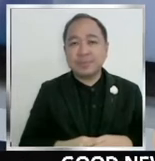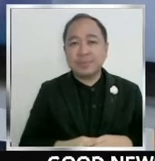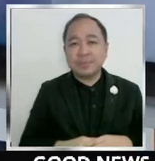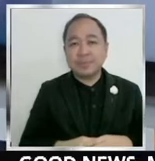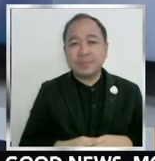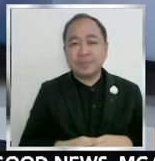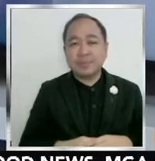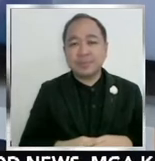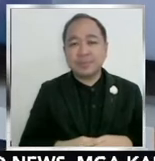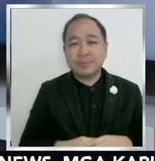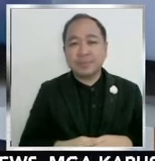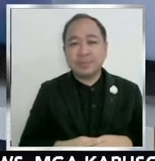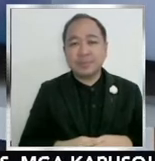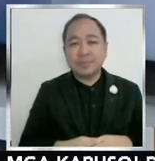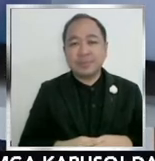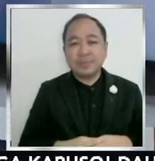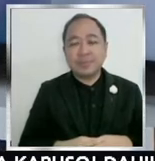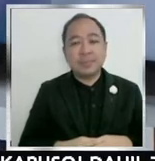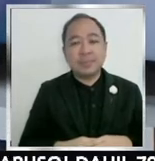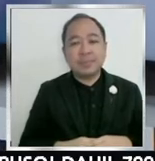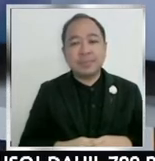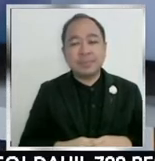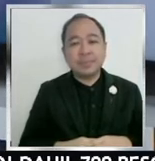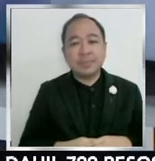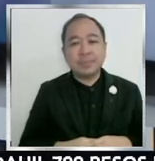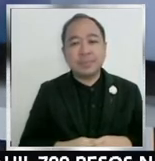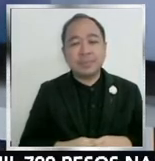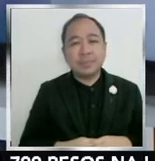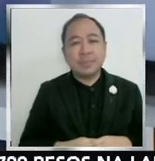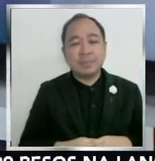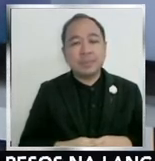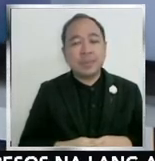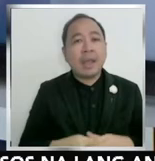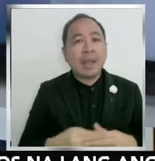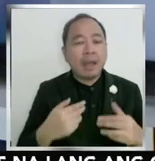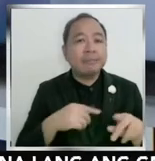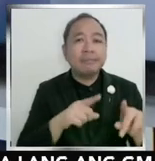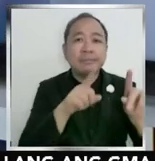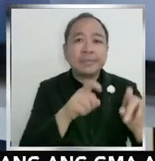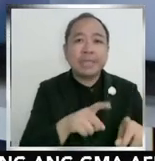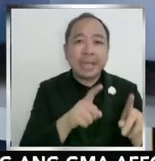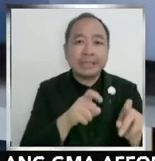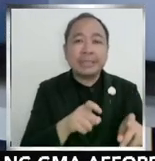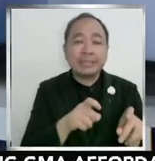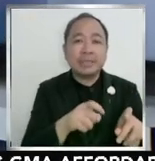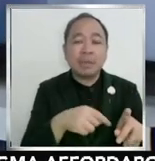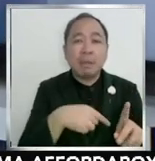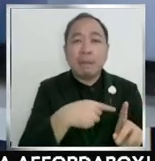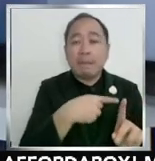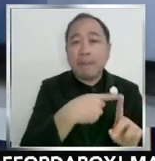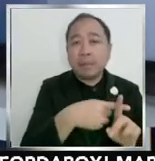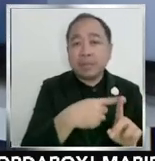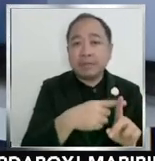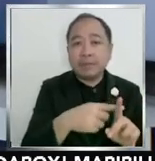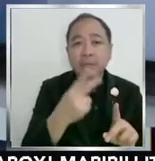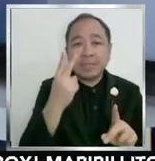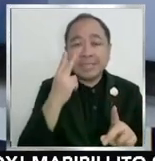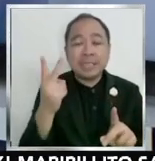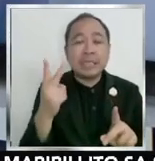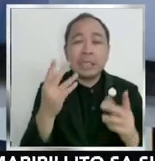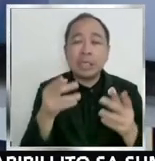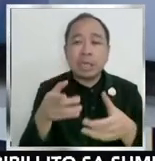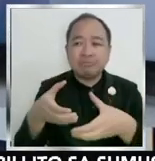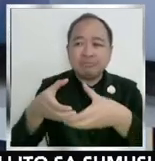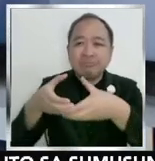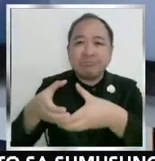24 oras. Nagpositibo po sa droga ang inang sumakal umano sa kanyang 2 taong gulang na anak hanggang mamatay.